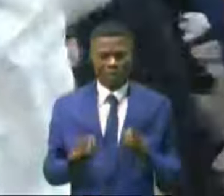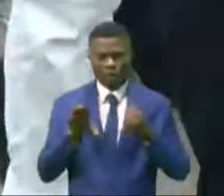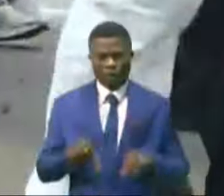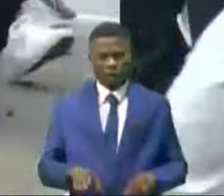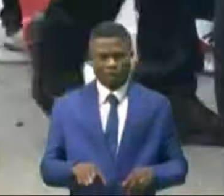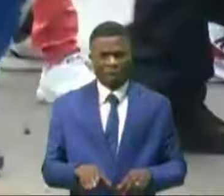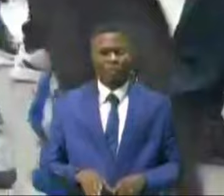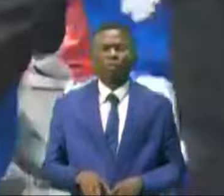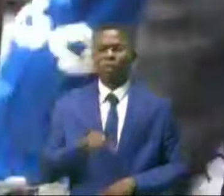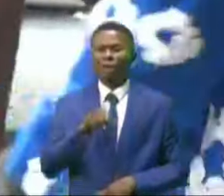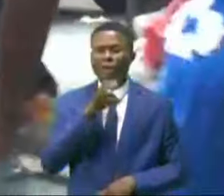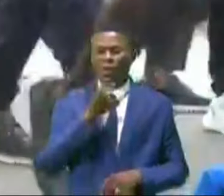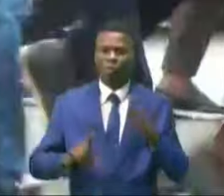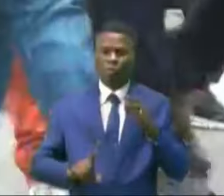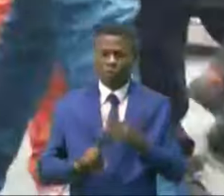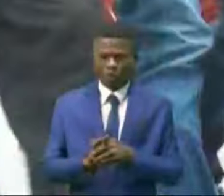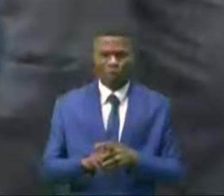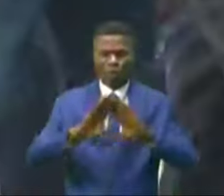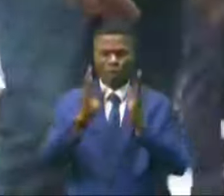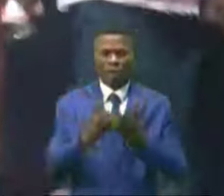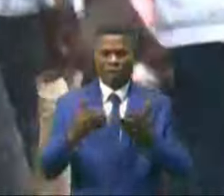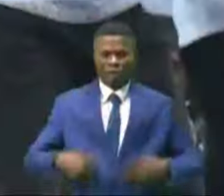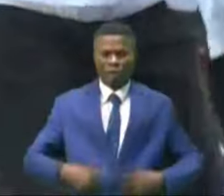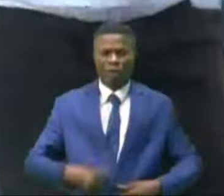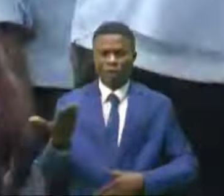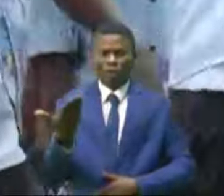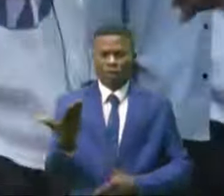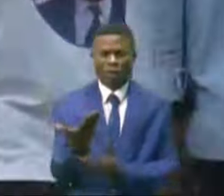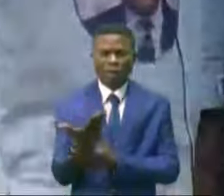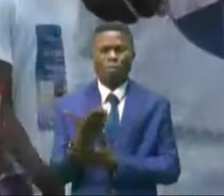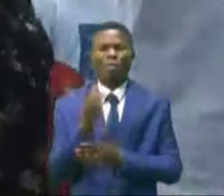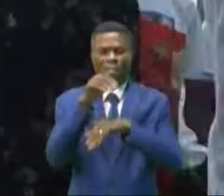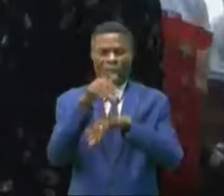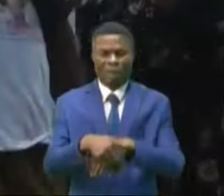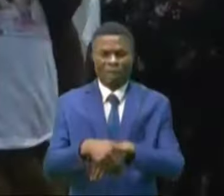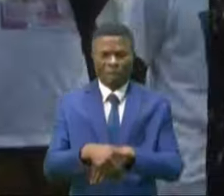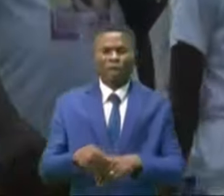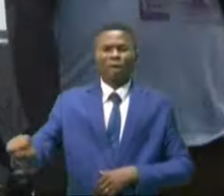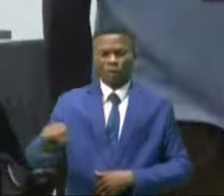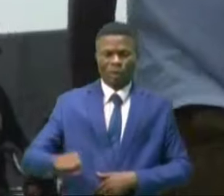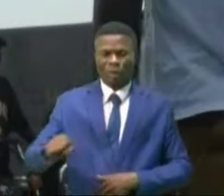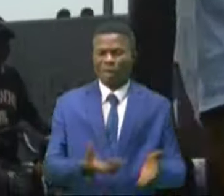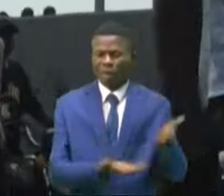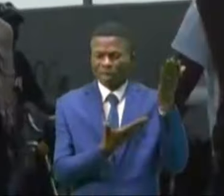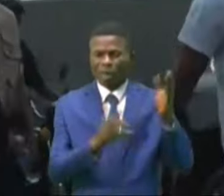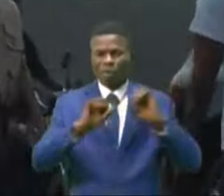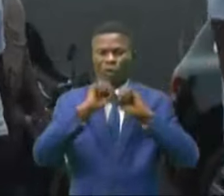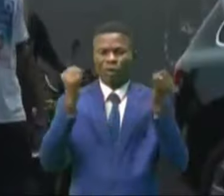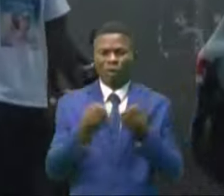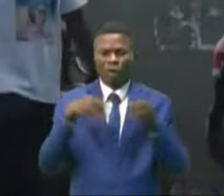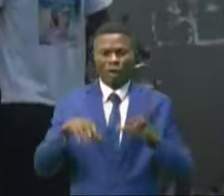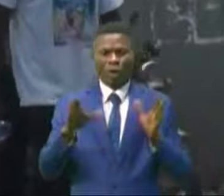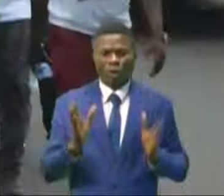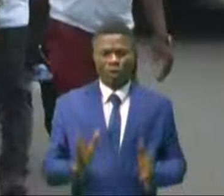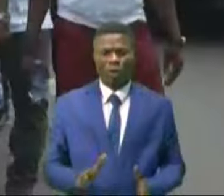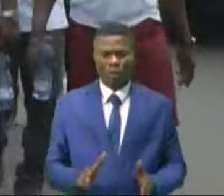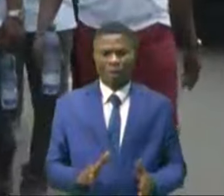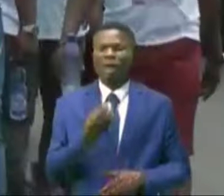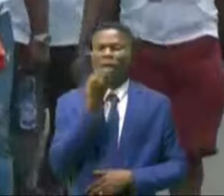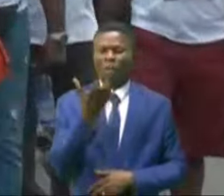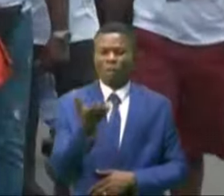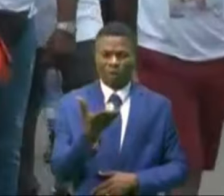D'une pierre deux coups, ils ont sollicité leur implication dans certains secteurs clés de la société congolaise, à